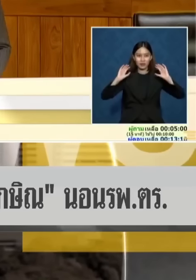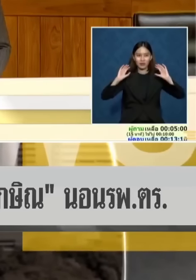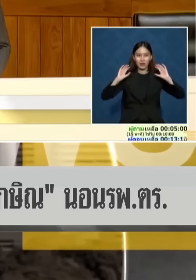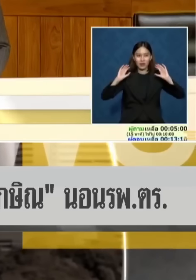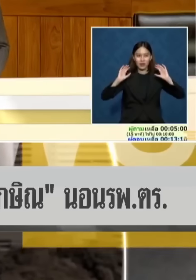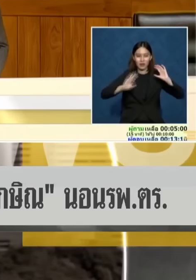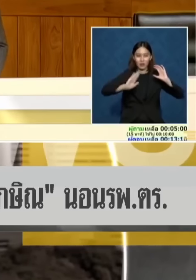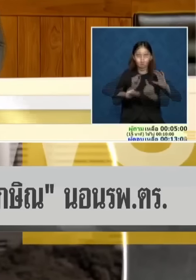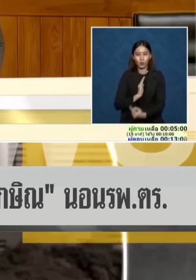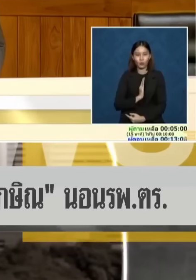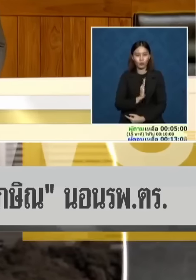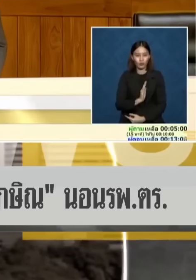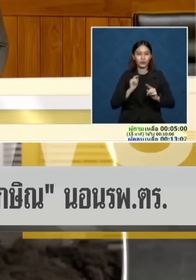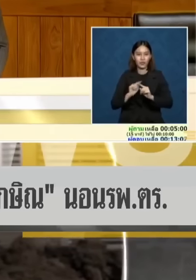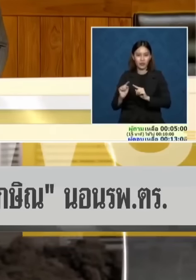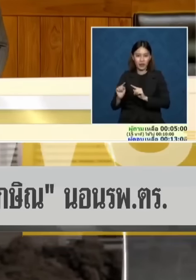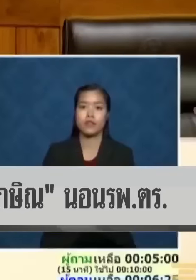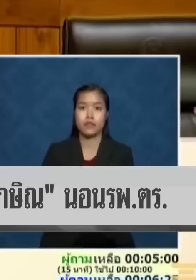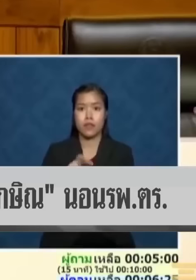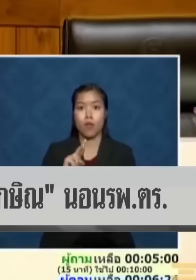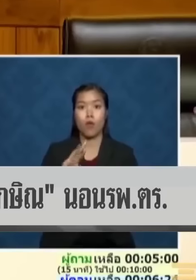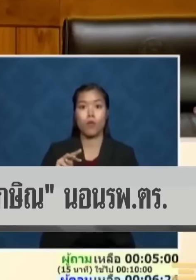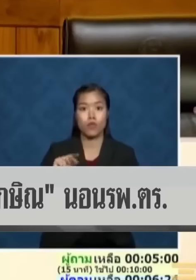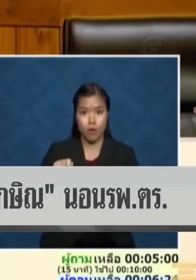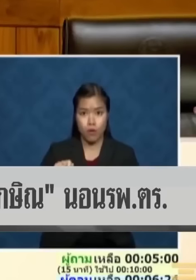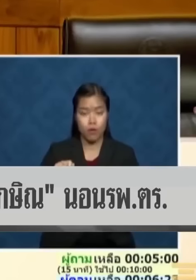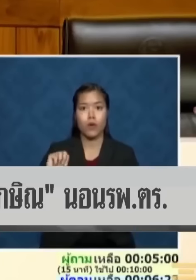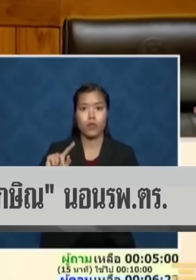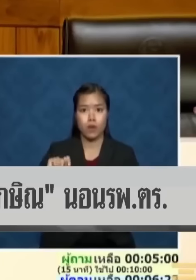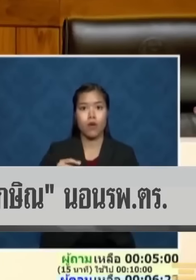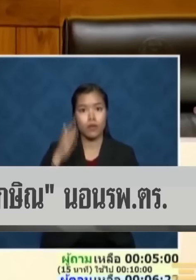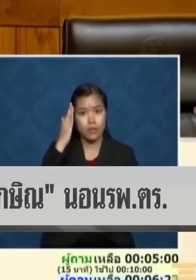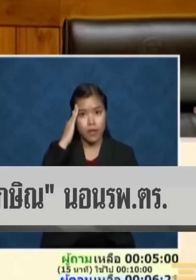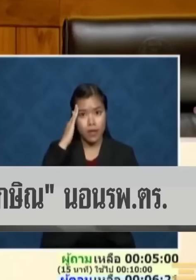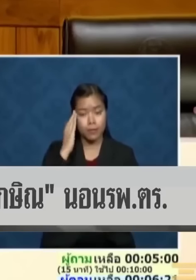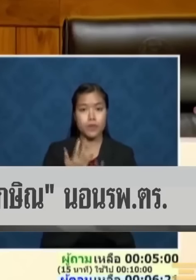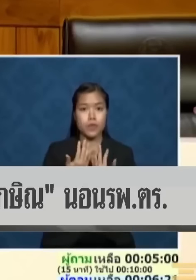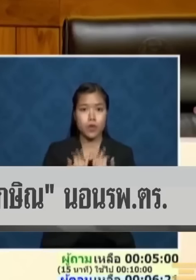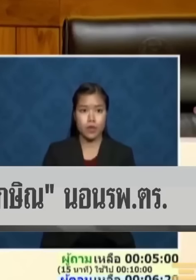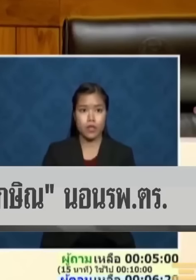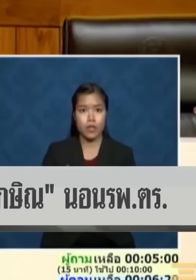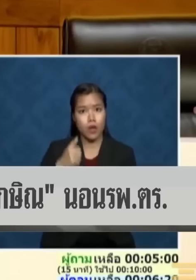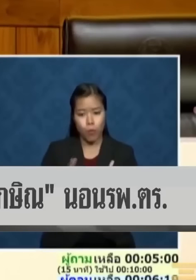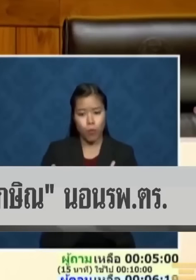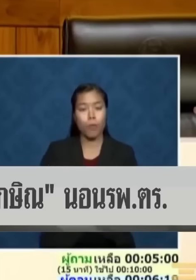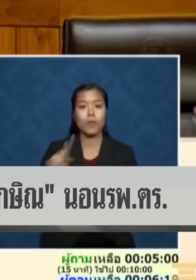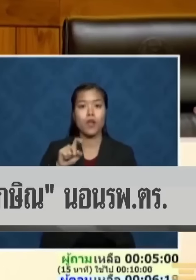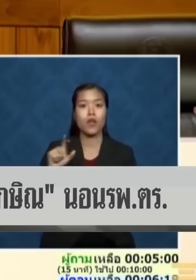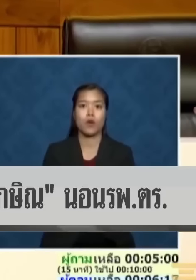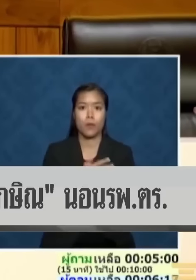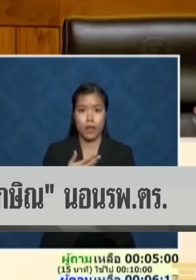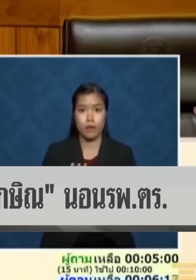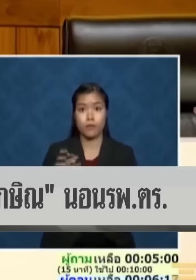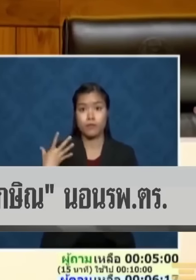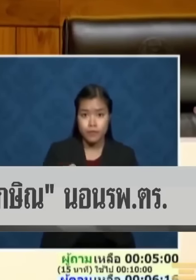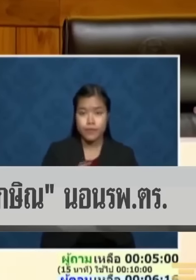ตรีเจ้าตัวว่ายังไงวันนี ้ผมทราบว่าวันนี้เป็นเวลาครบ120วันเมื่อวานผ